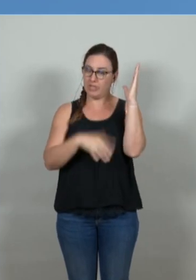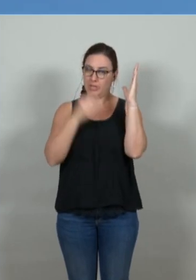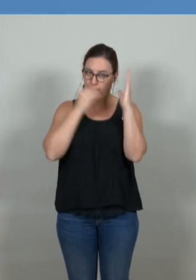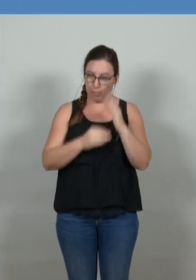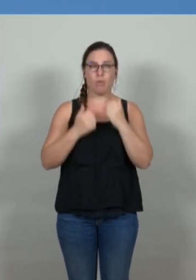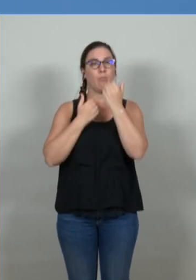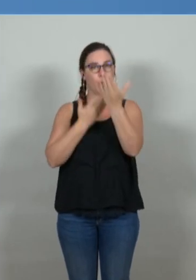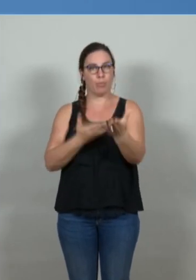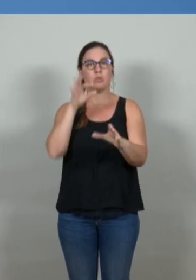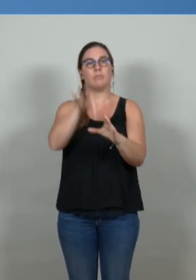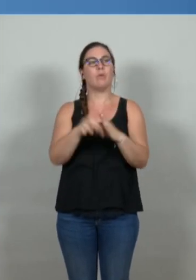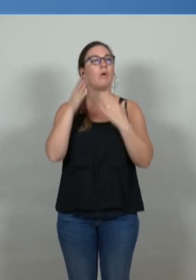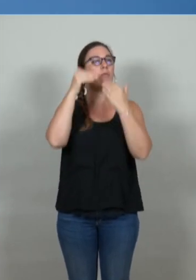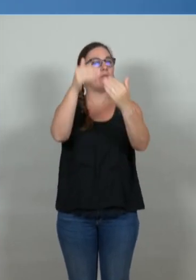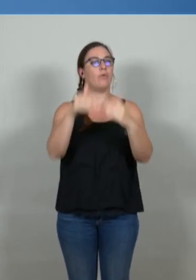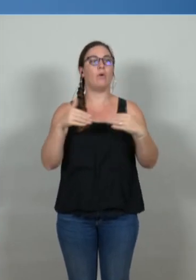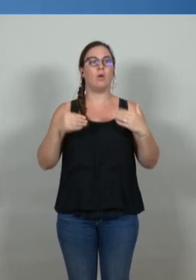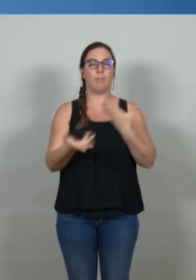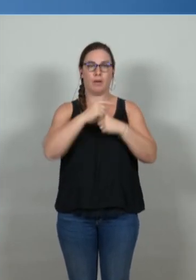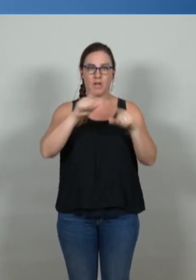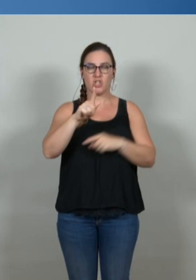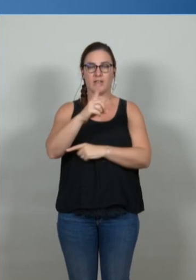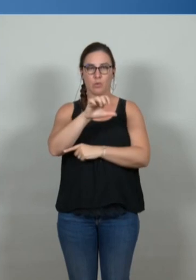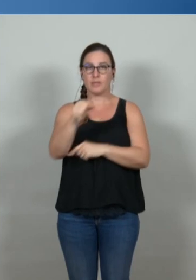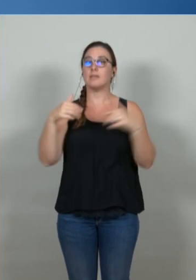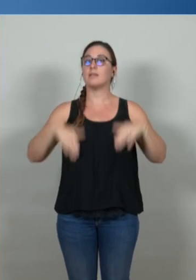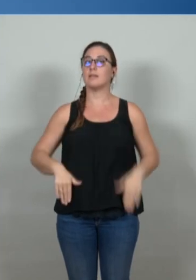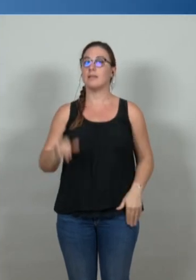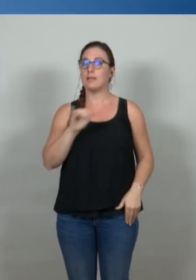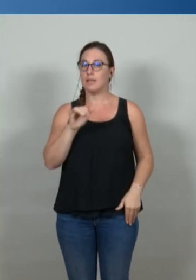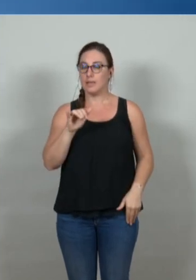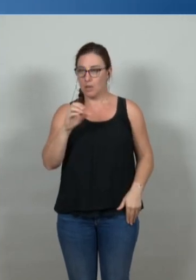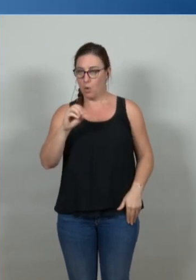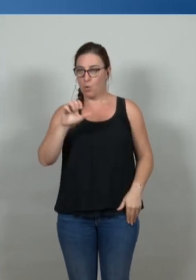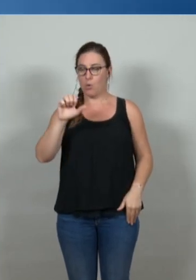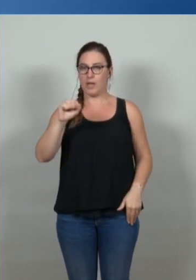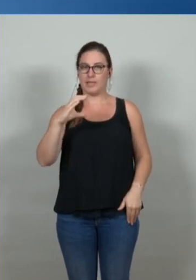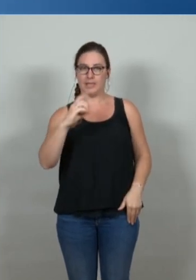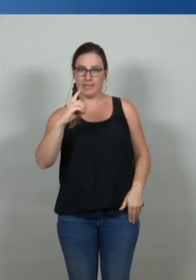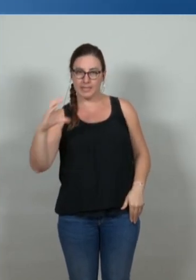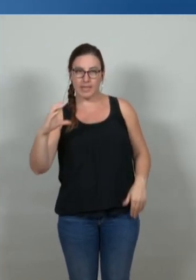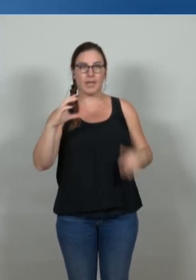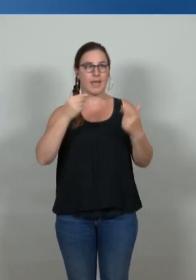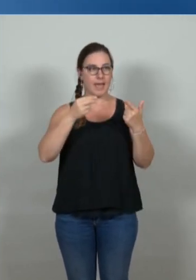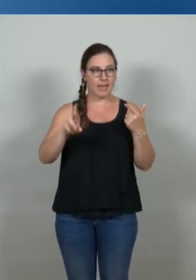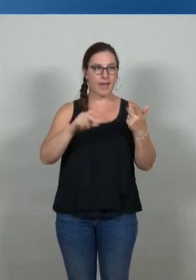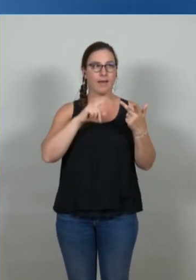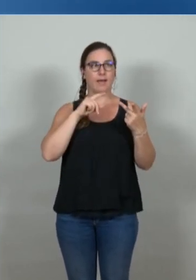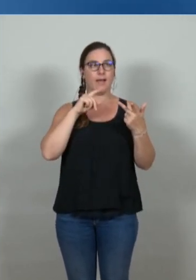qui ne prend pas par au vote gdes qui s'abstient au scddc NR